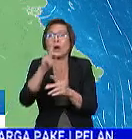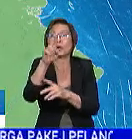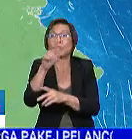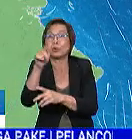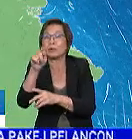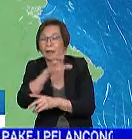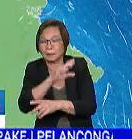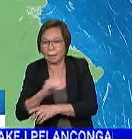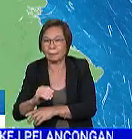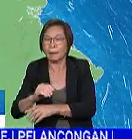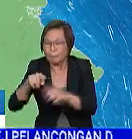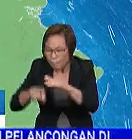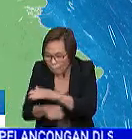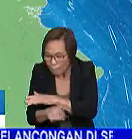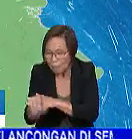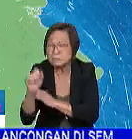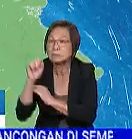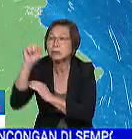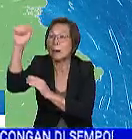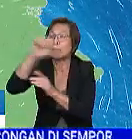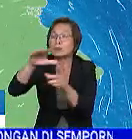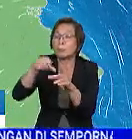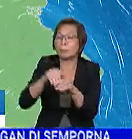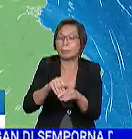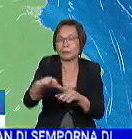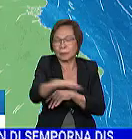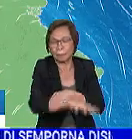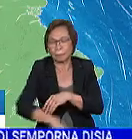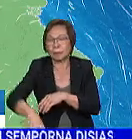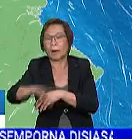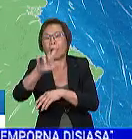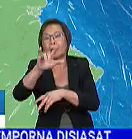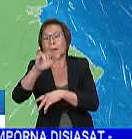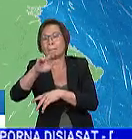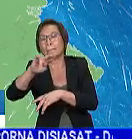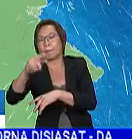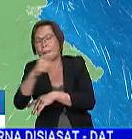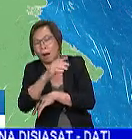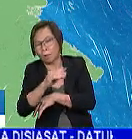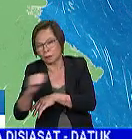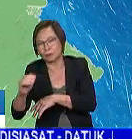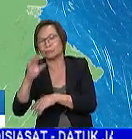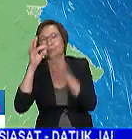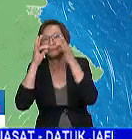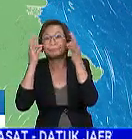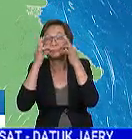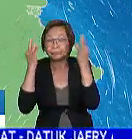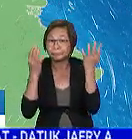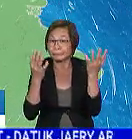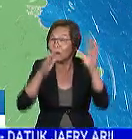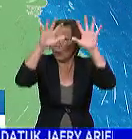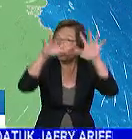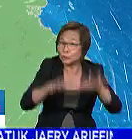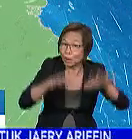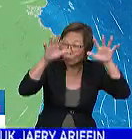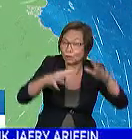Kudat dan juga pedalaman di Sabah, termasuklah di sekitar bahagian Limbang dan juga Kuching. Keadaan